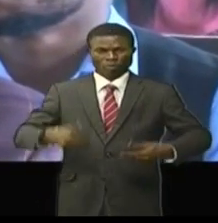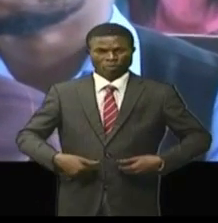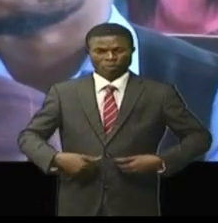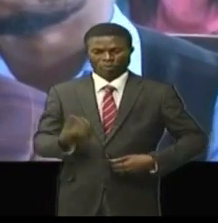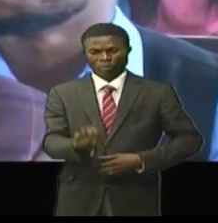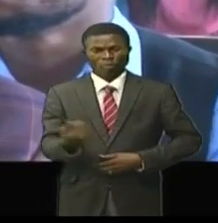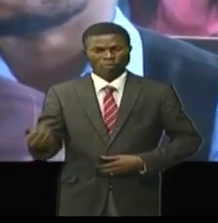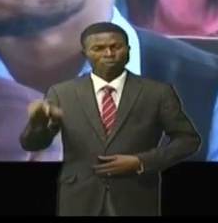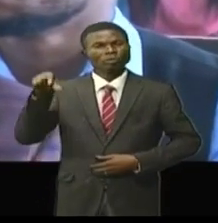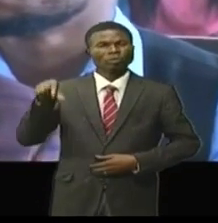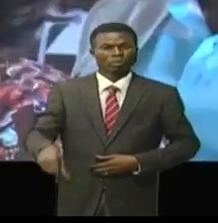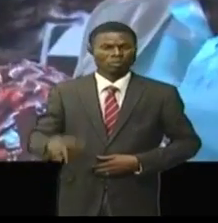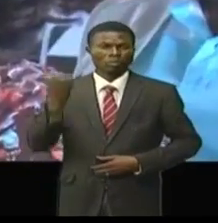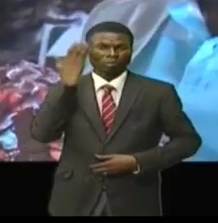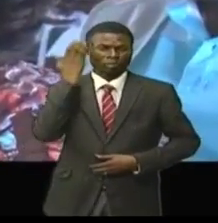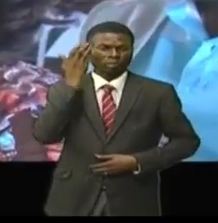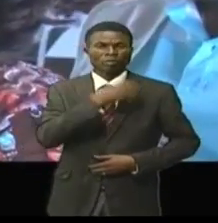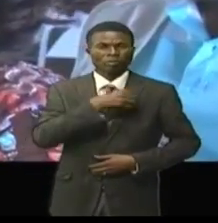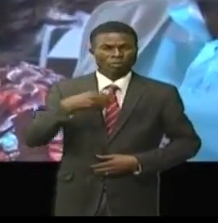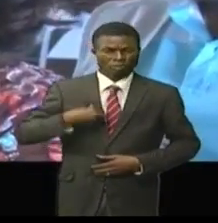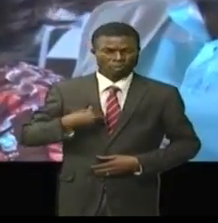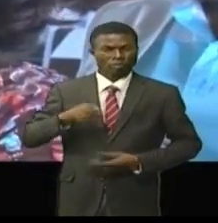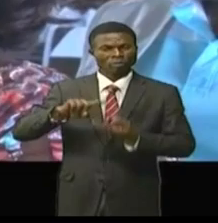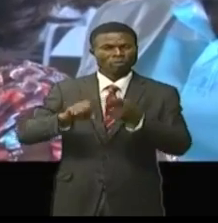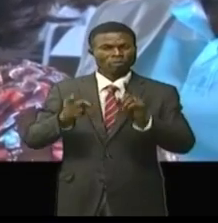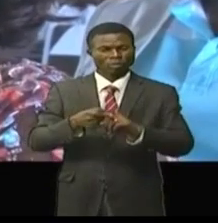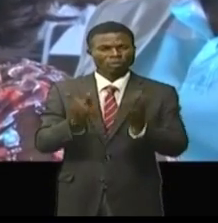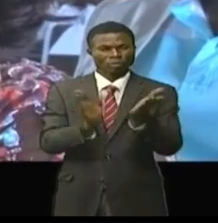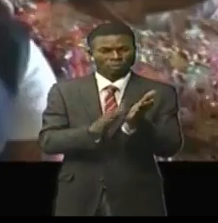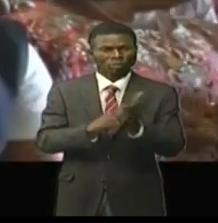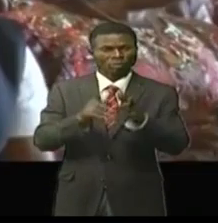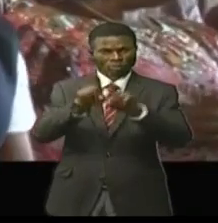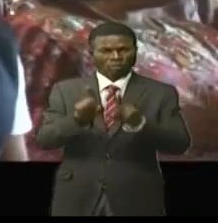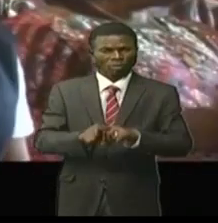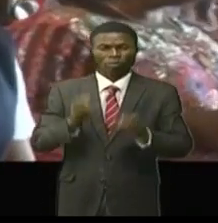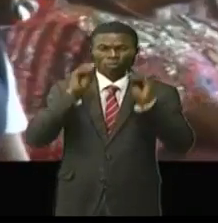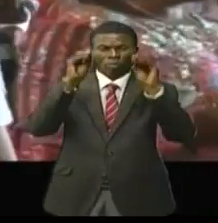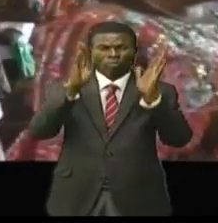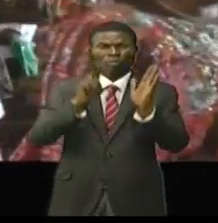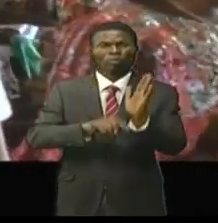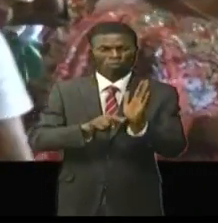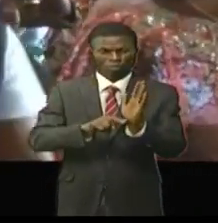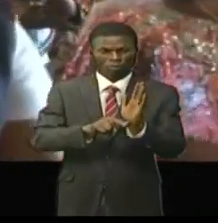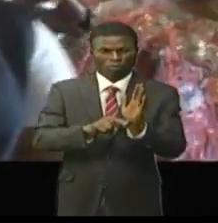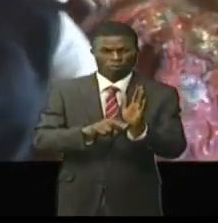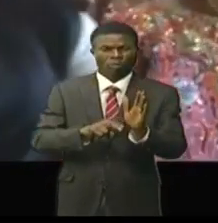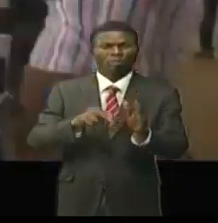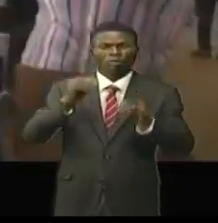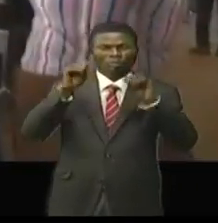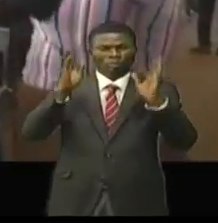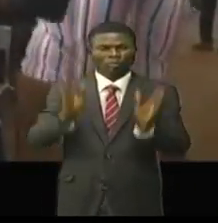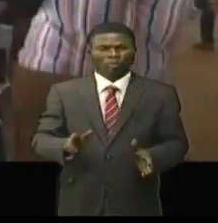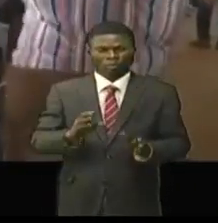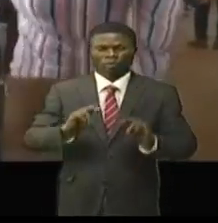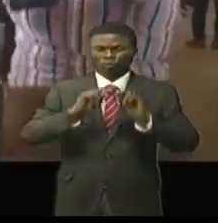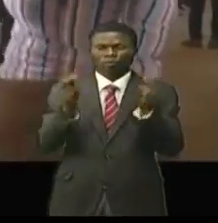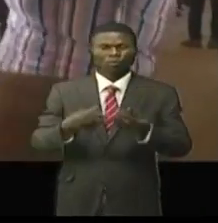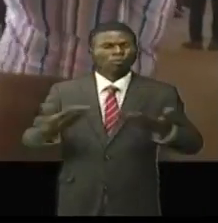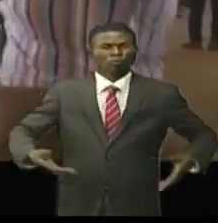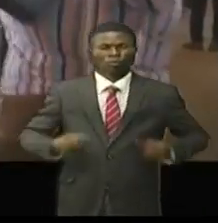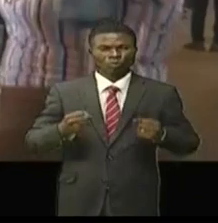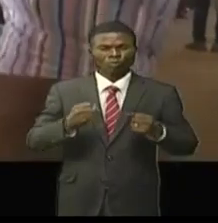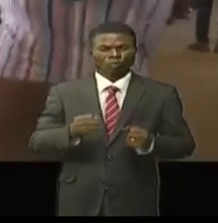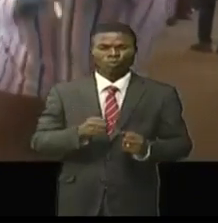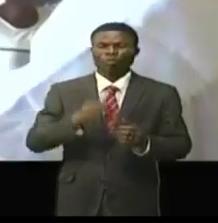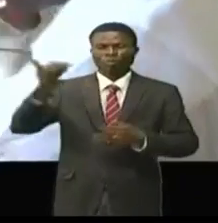petits du quartier, les papas, les mamans, les camarades de classe et même ses enseignants qui, dans une euphorie indescriptible, ont